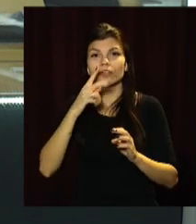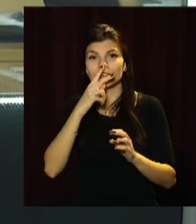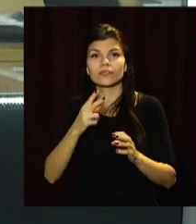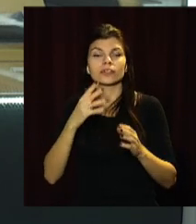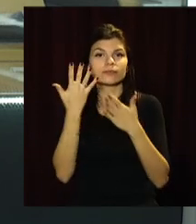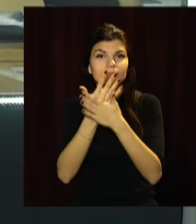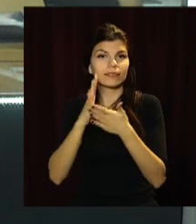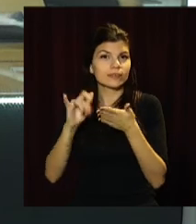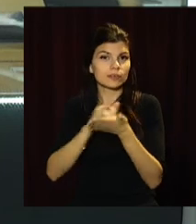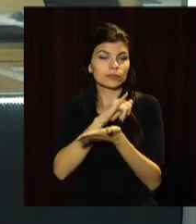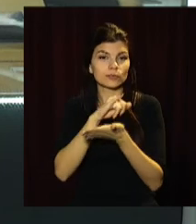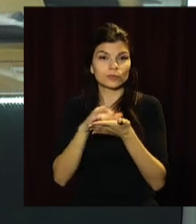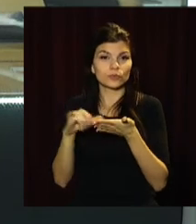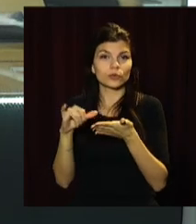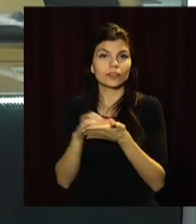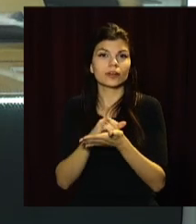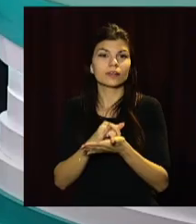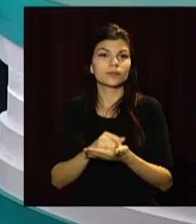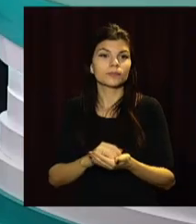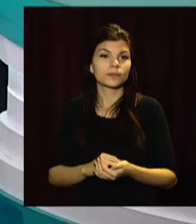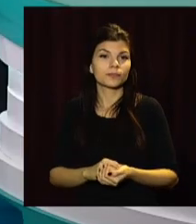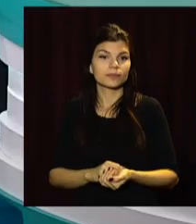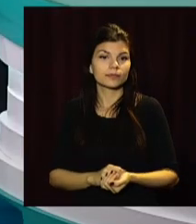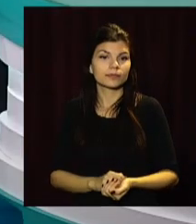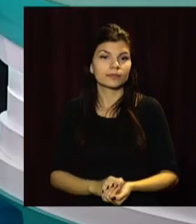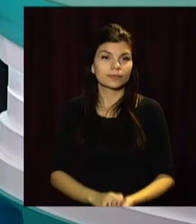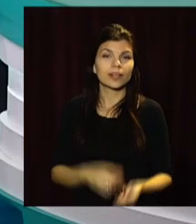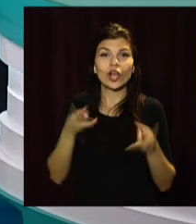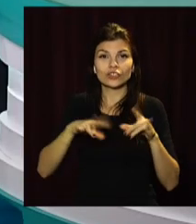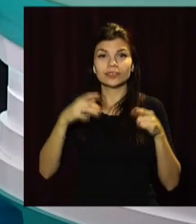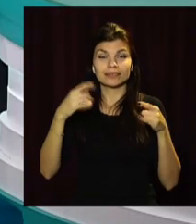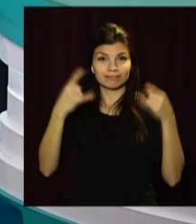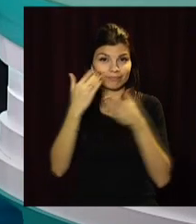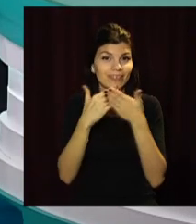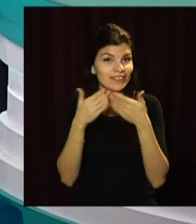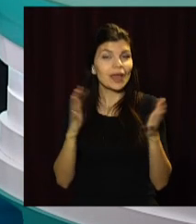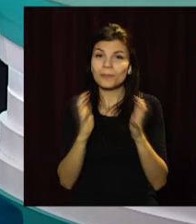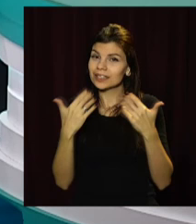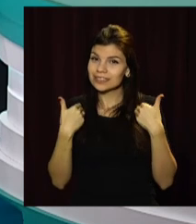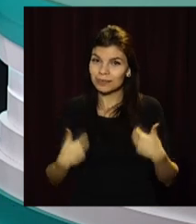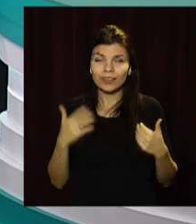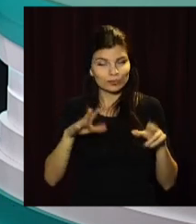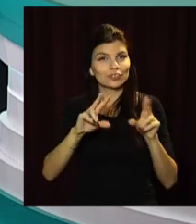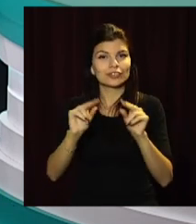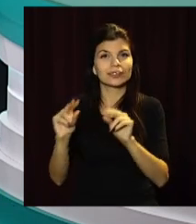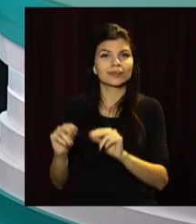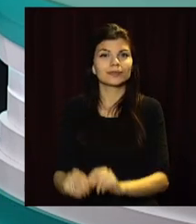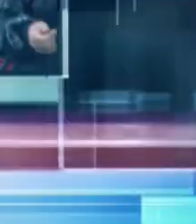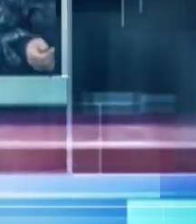сюжети в соціальних мережах та на нашому ютуб-каналі. Залишайтеся з відкритим, бережіть себе і нехай щастить!